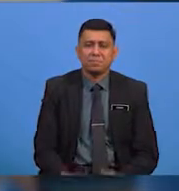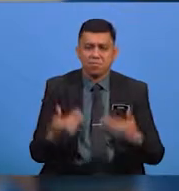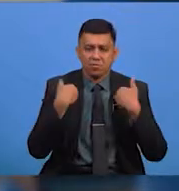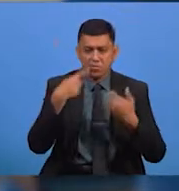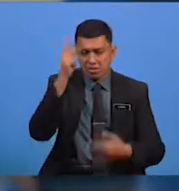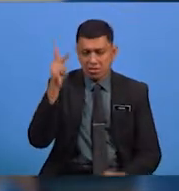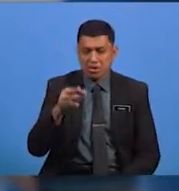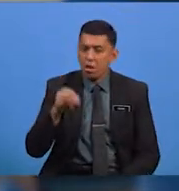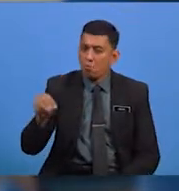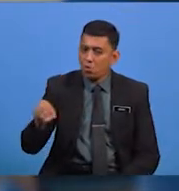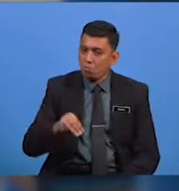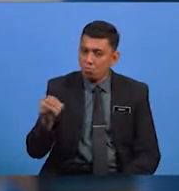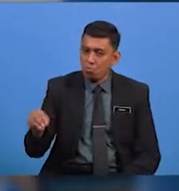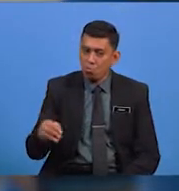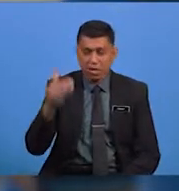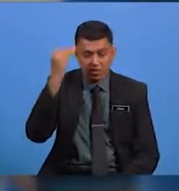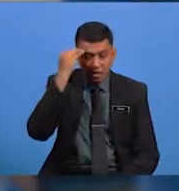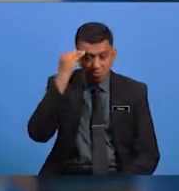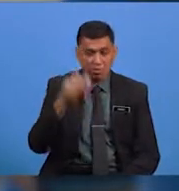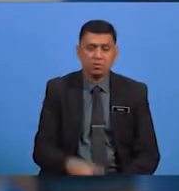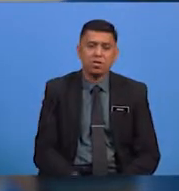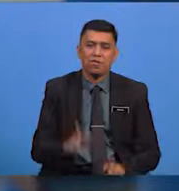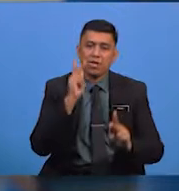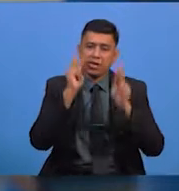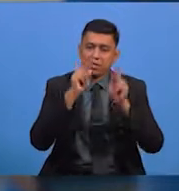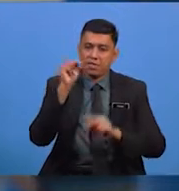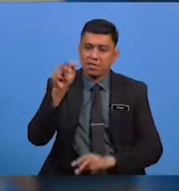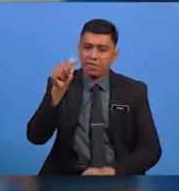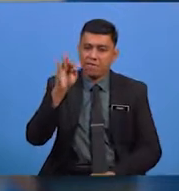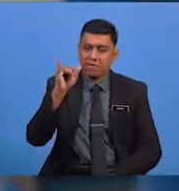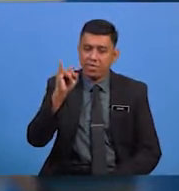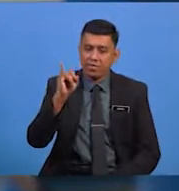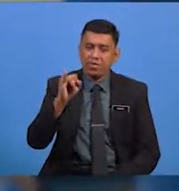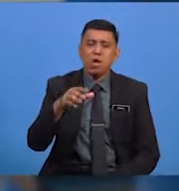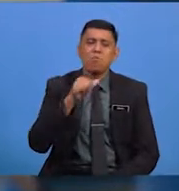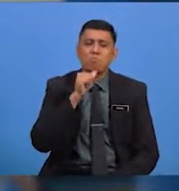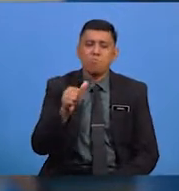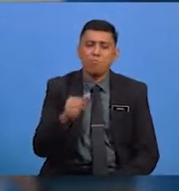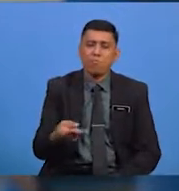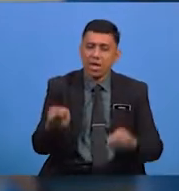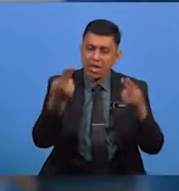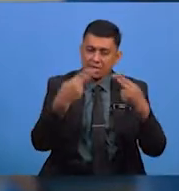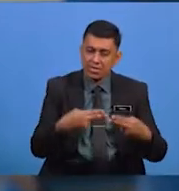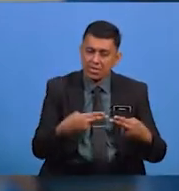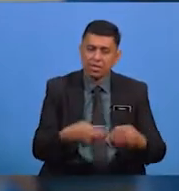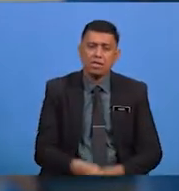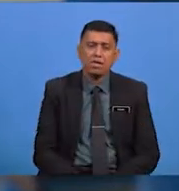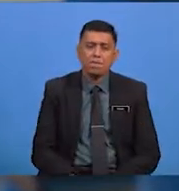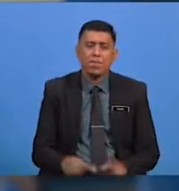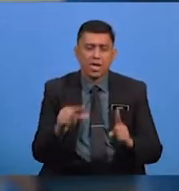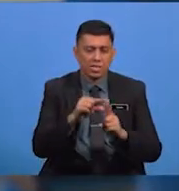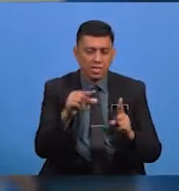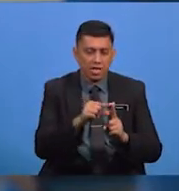Adakah murid-murid tahu kata nafi bukan hadir di hadapan